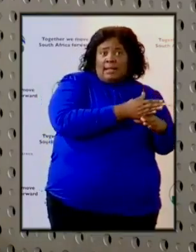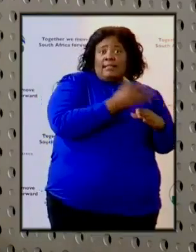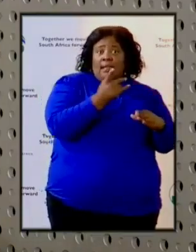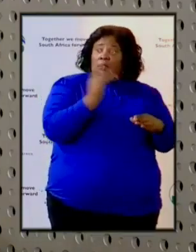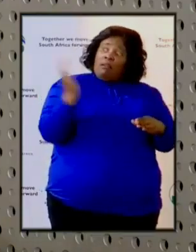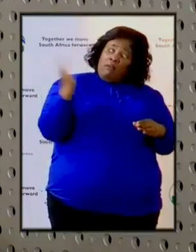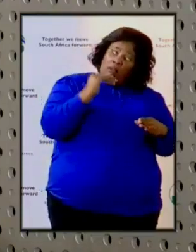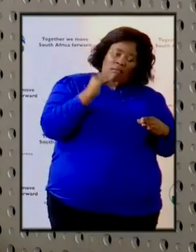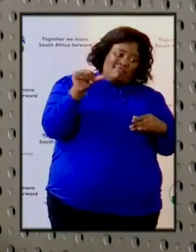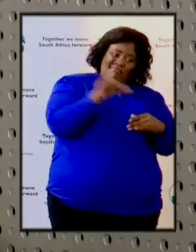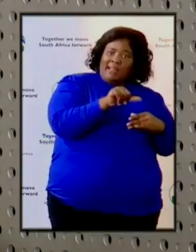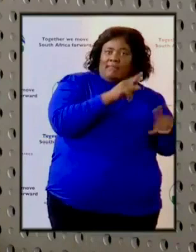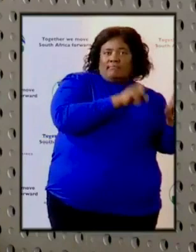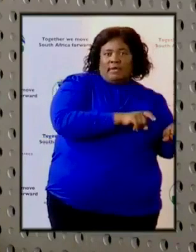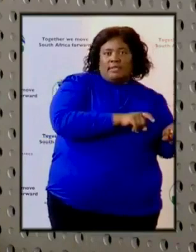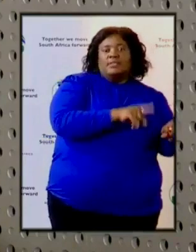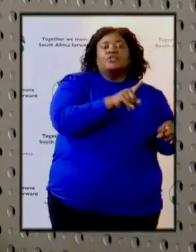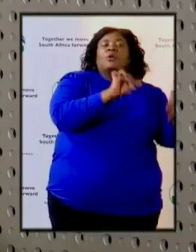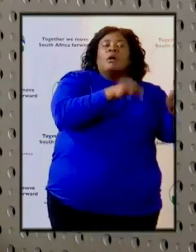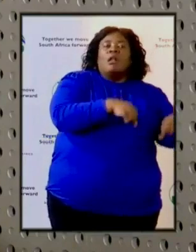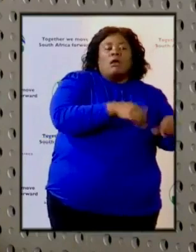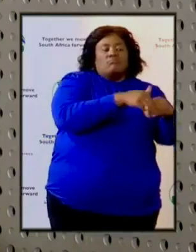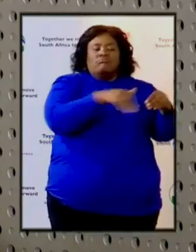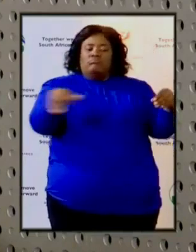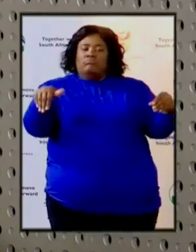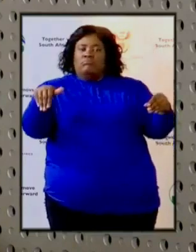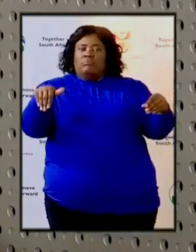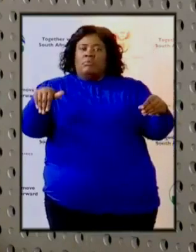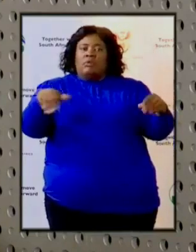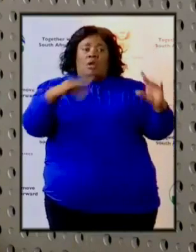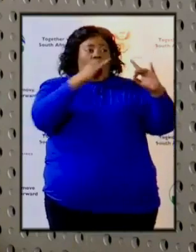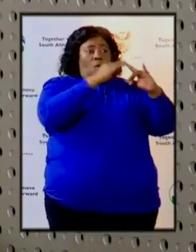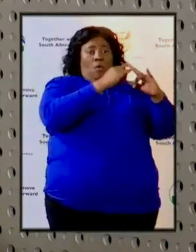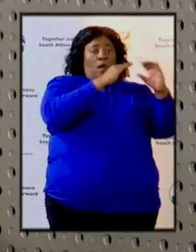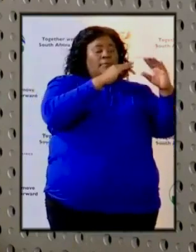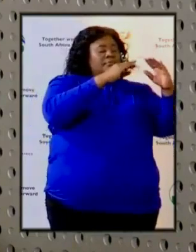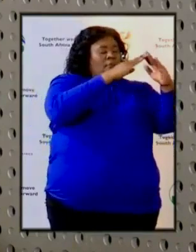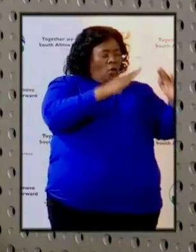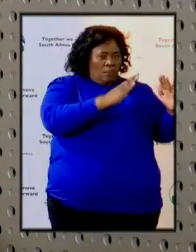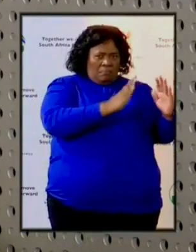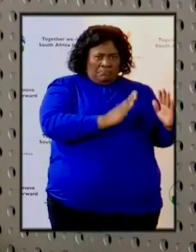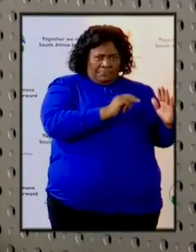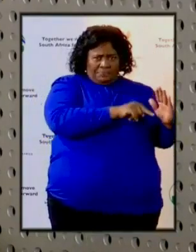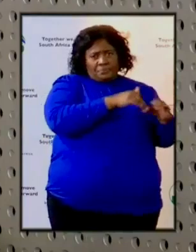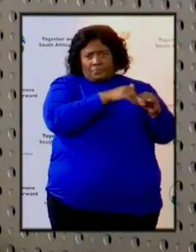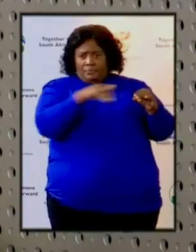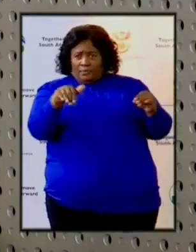Uzovunyelwa ukuthi uphume uma uye emsebenzini. Uzovunyelwa ukuthi uphume uma uyothenga ukudla nezinto ezivunyelwe